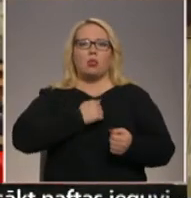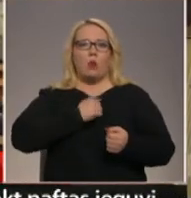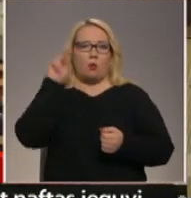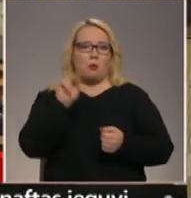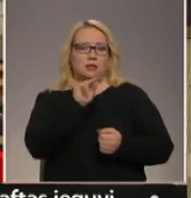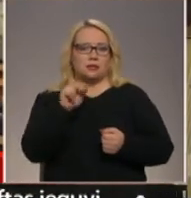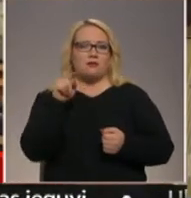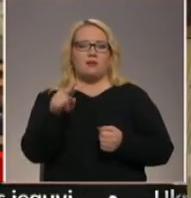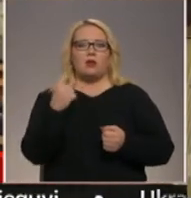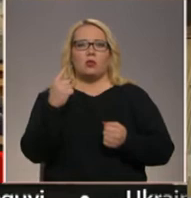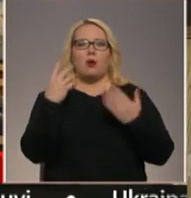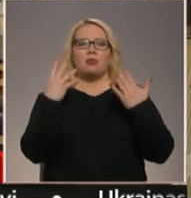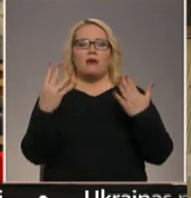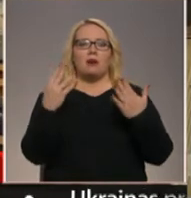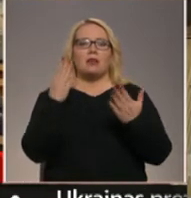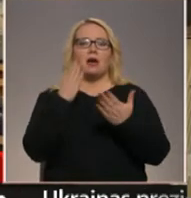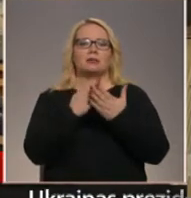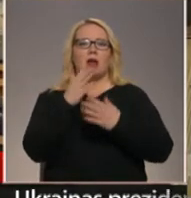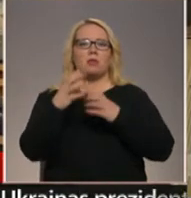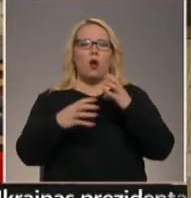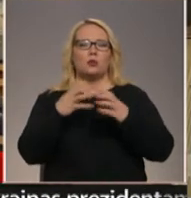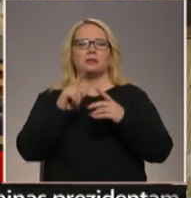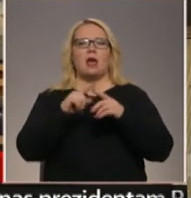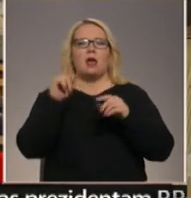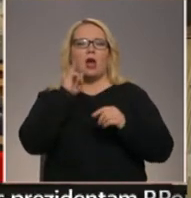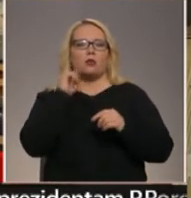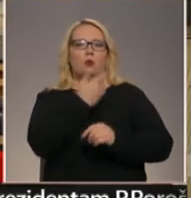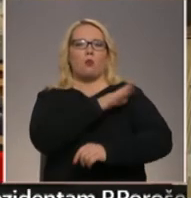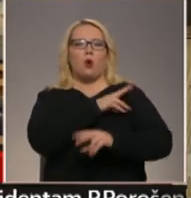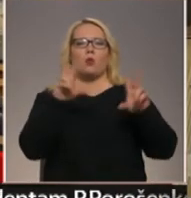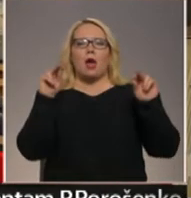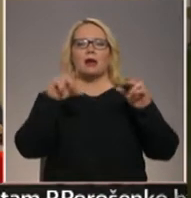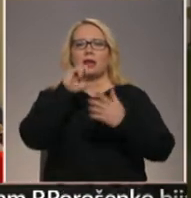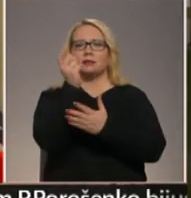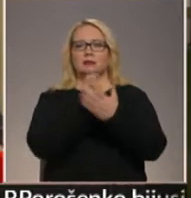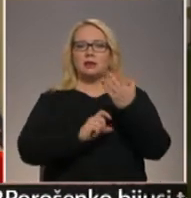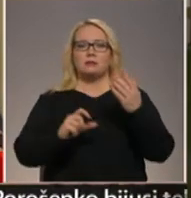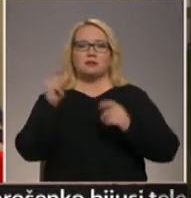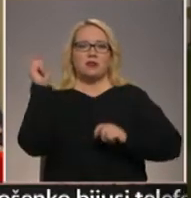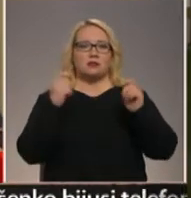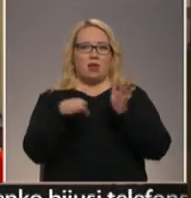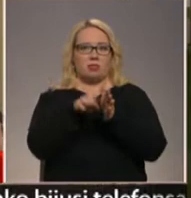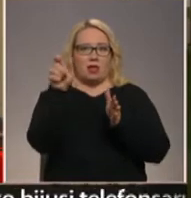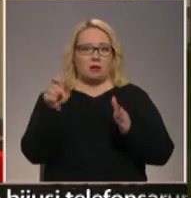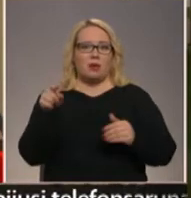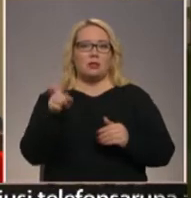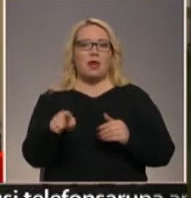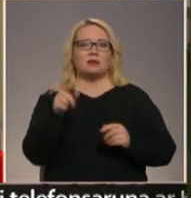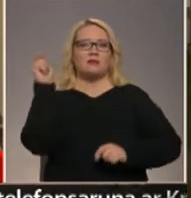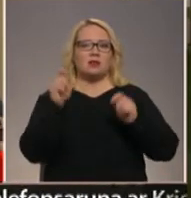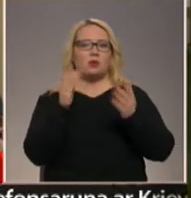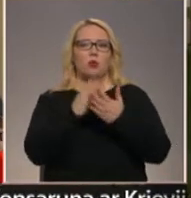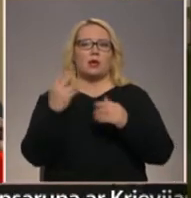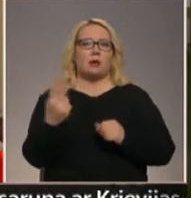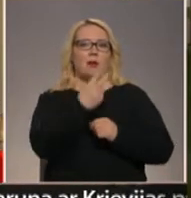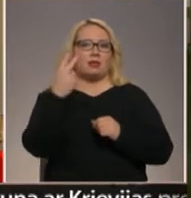Viņi ir vieni no 9. Starptautiskā jaunatnes poļu garīgās dziesmas festivāla dalībniekiem. Šāds festivāls Daugavpilī notiek ik pēc 2